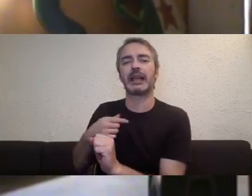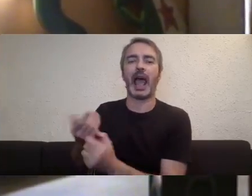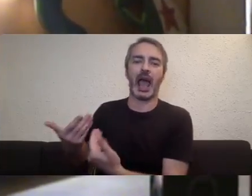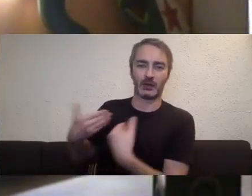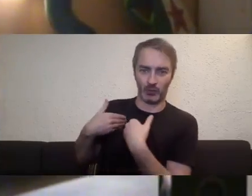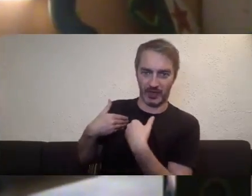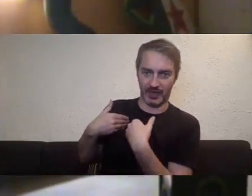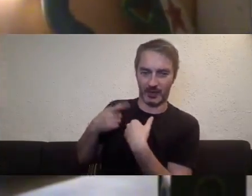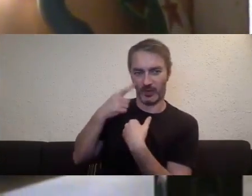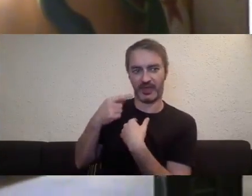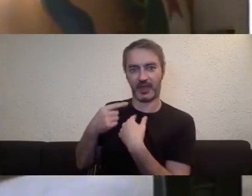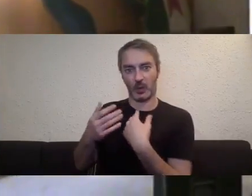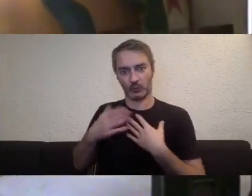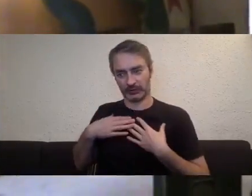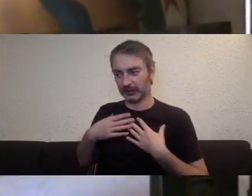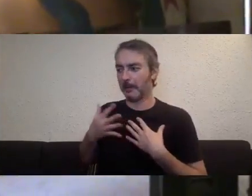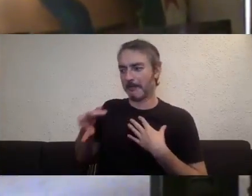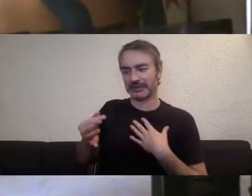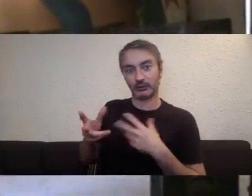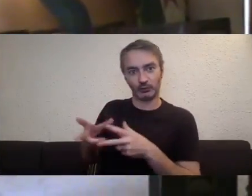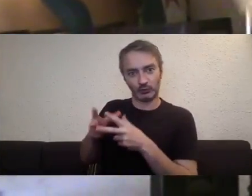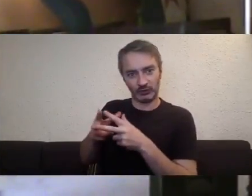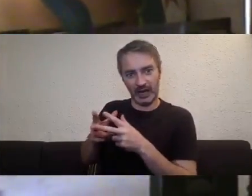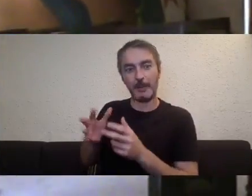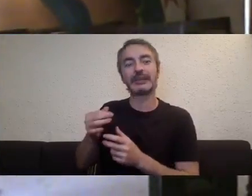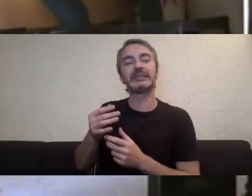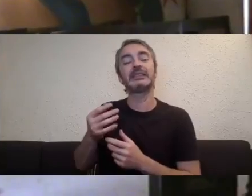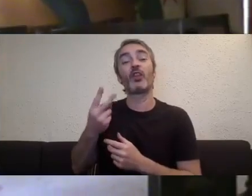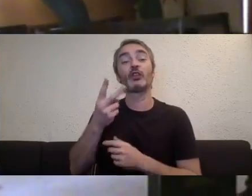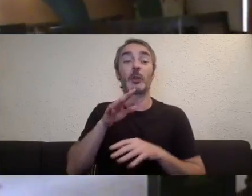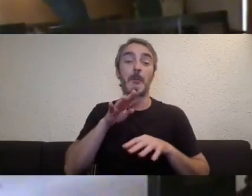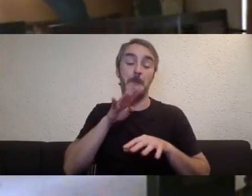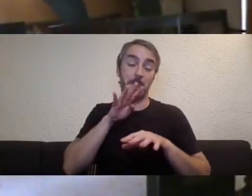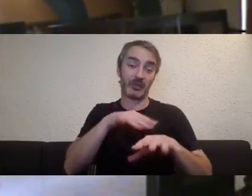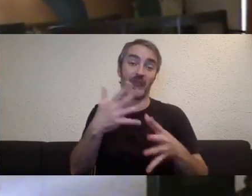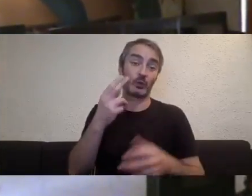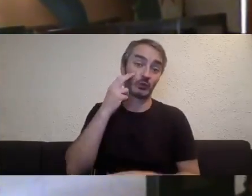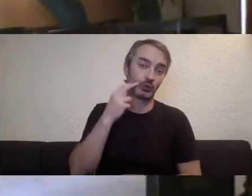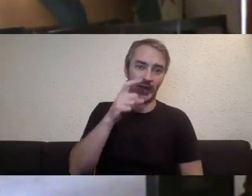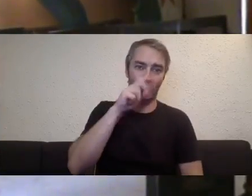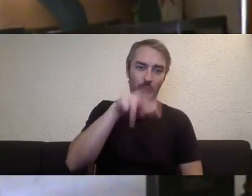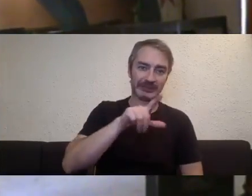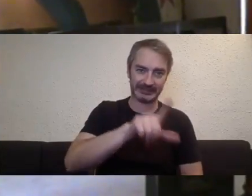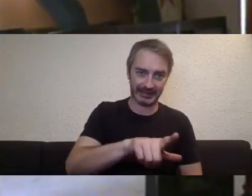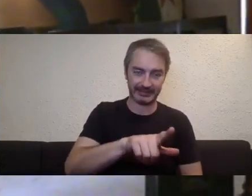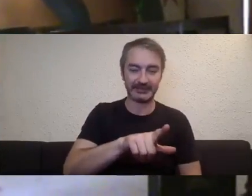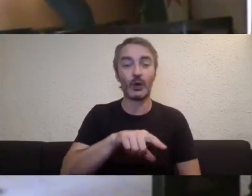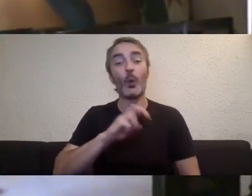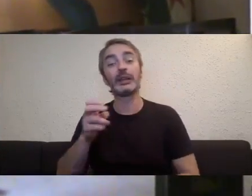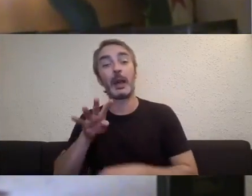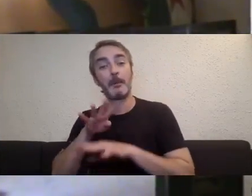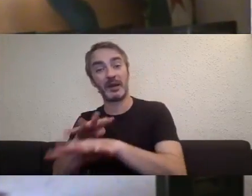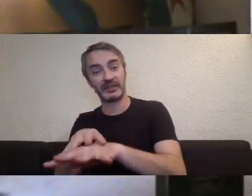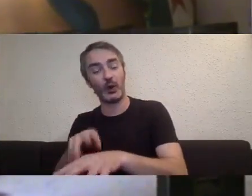hagi tot un coixí social que es demostra amb dues manifestacions a Sants, una el 10 de juny de